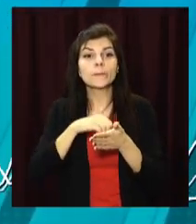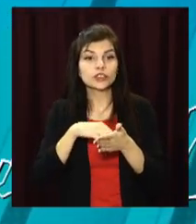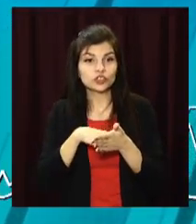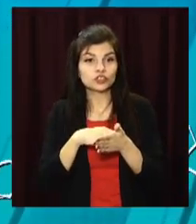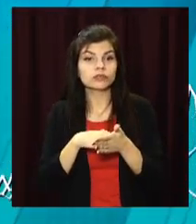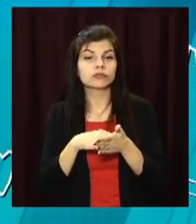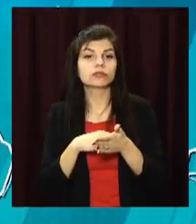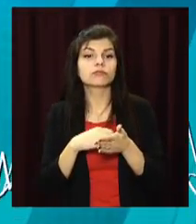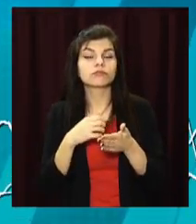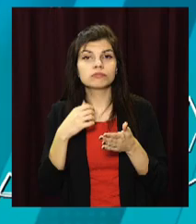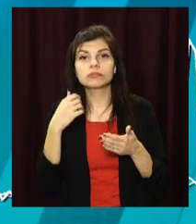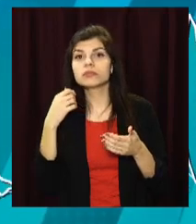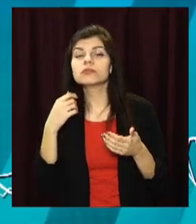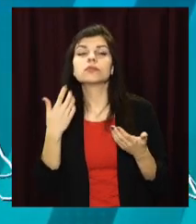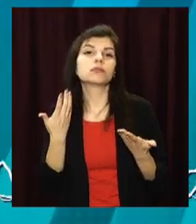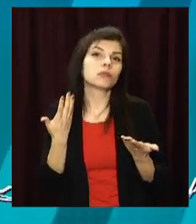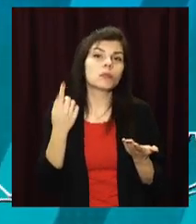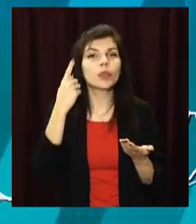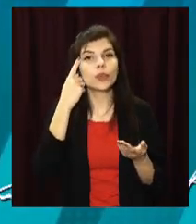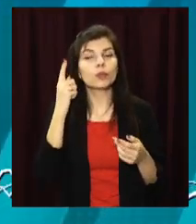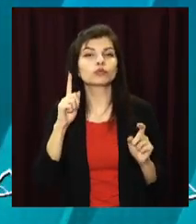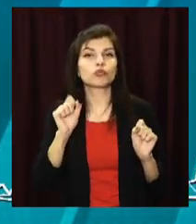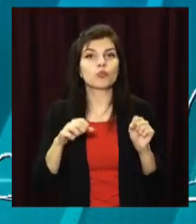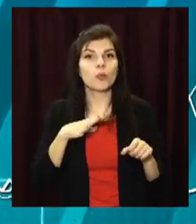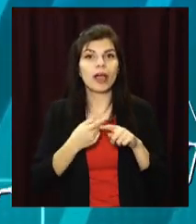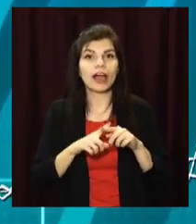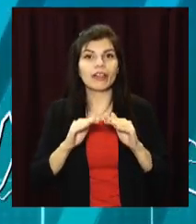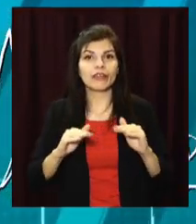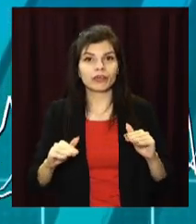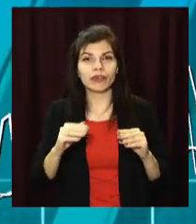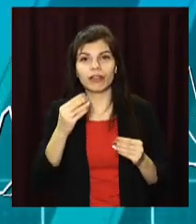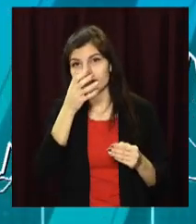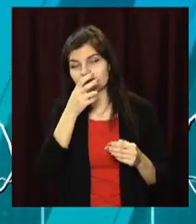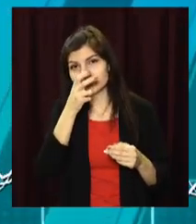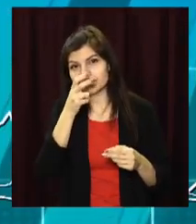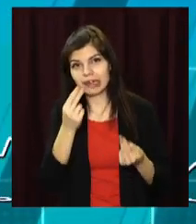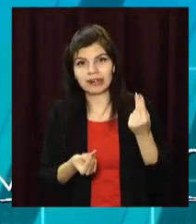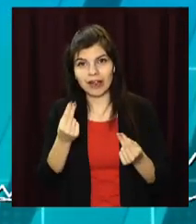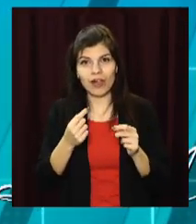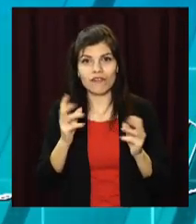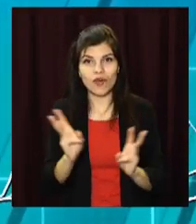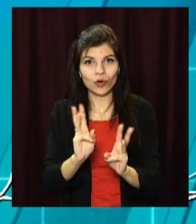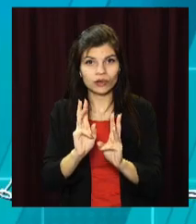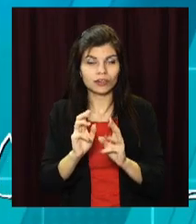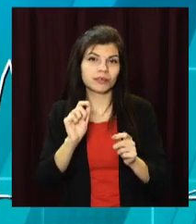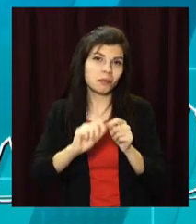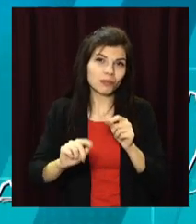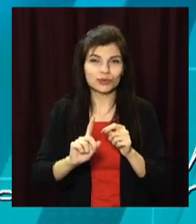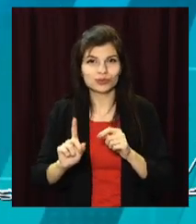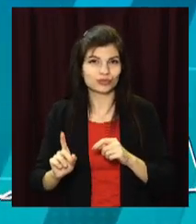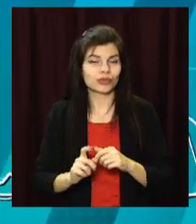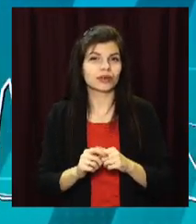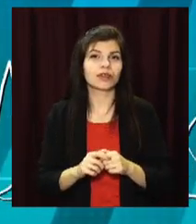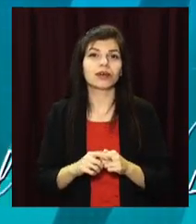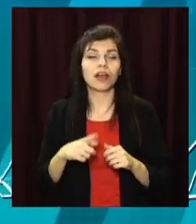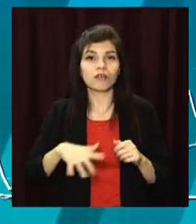органи. Ймовірна причина – це дитячі пустощі з вогнем. Ця кімната розташована поблизу житлової